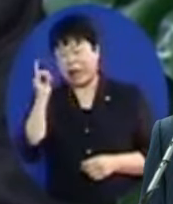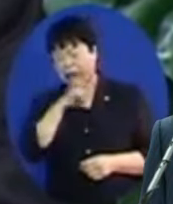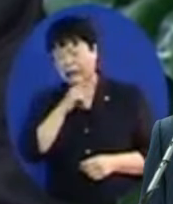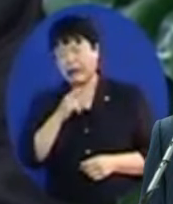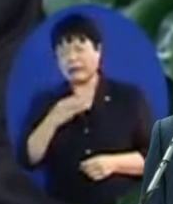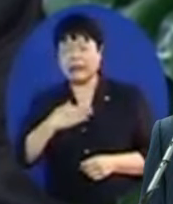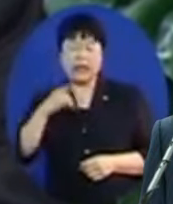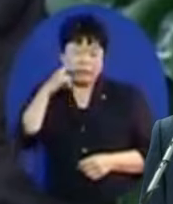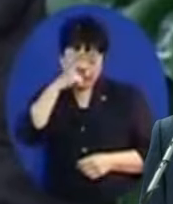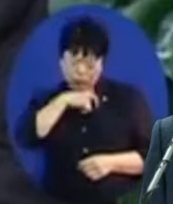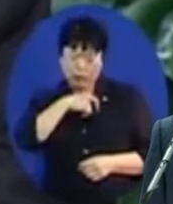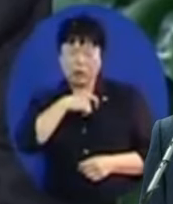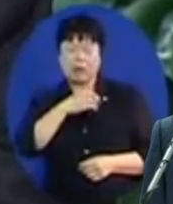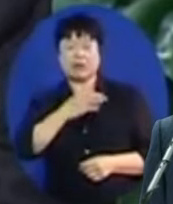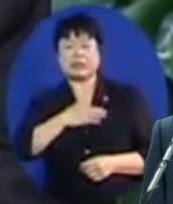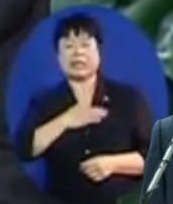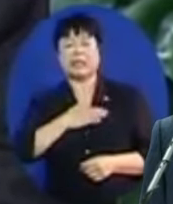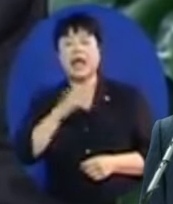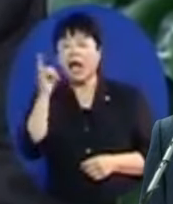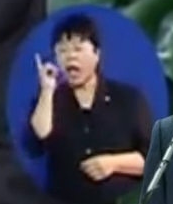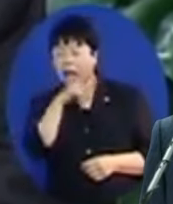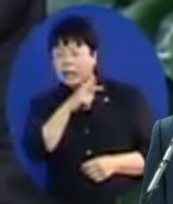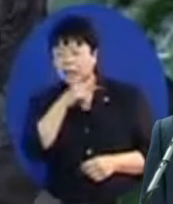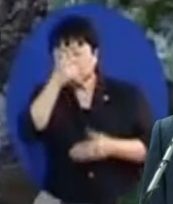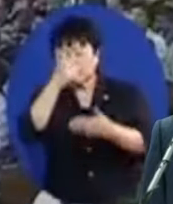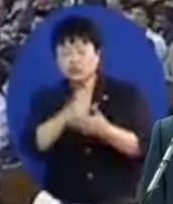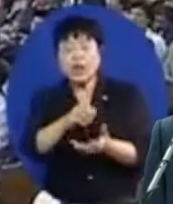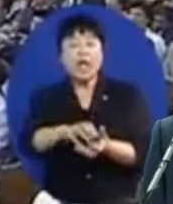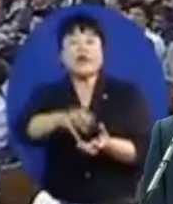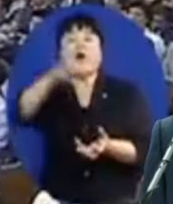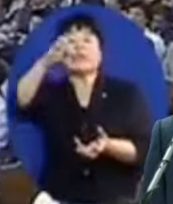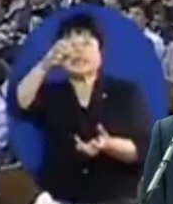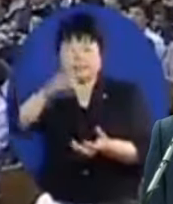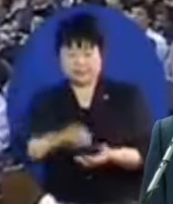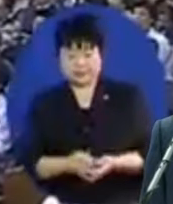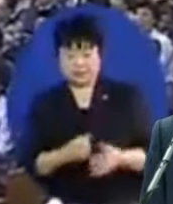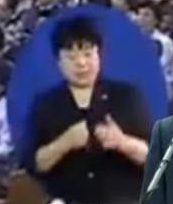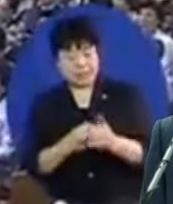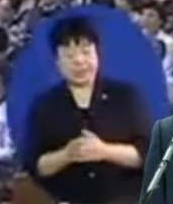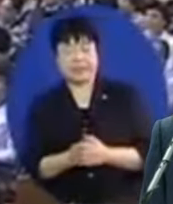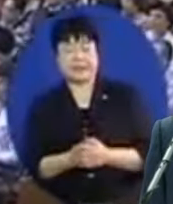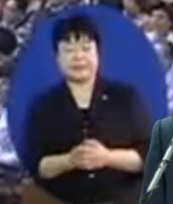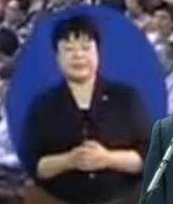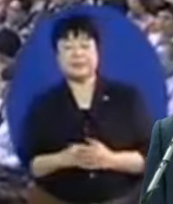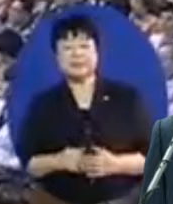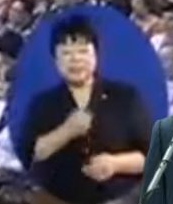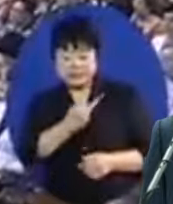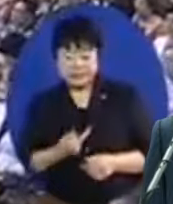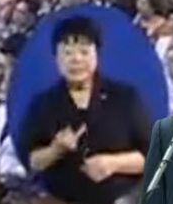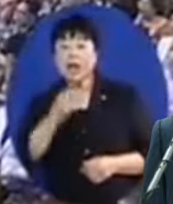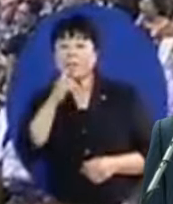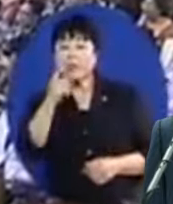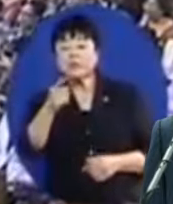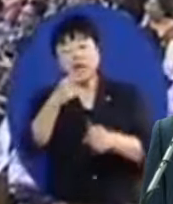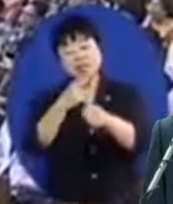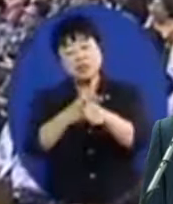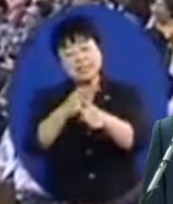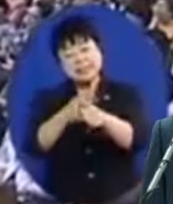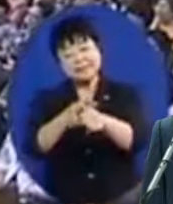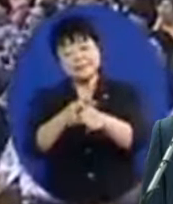더러운 사람이었다. 나는 악이요 죄 덩어리다. 그러니까 이 제자가 말했습니다.